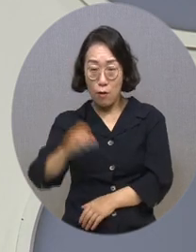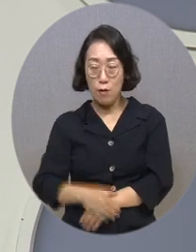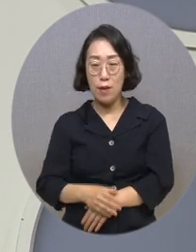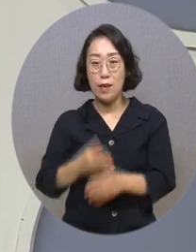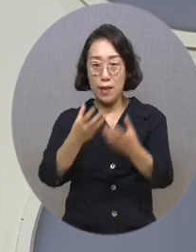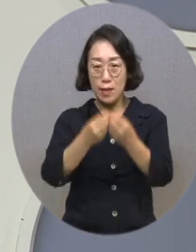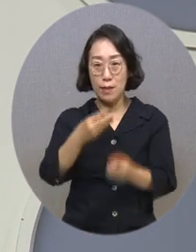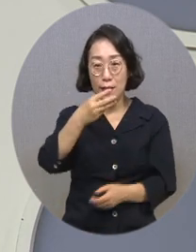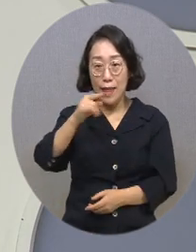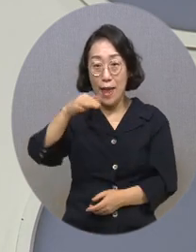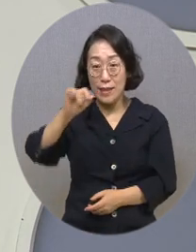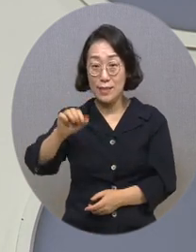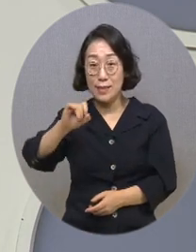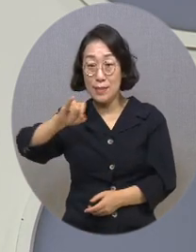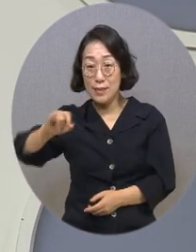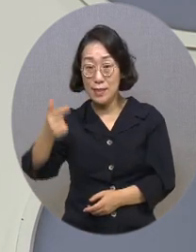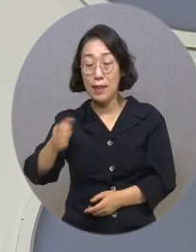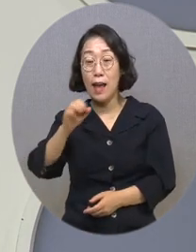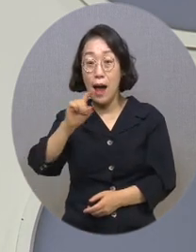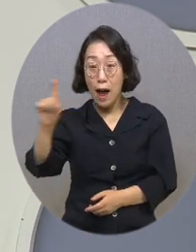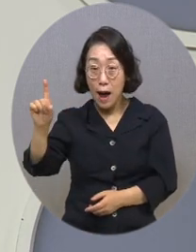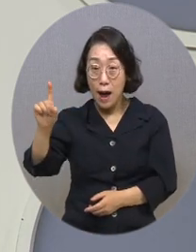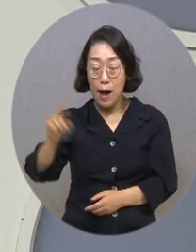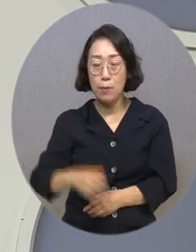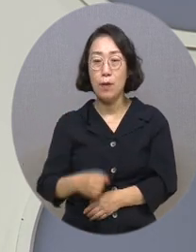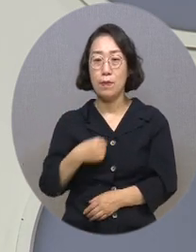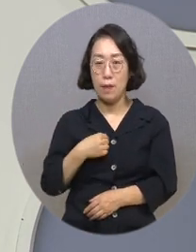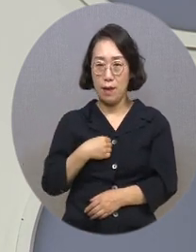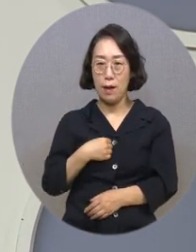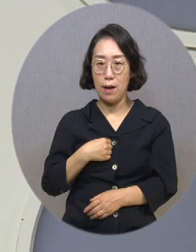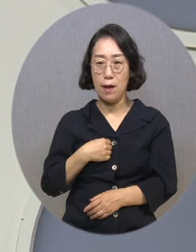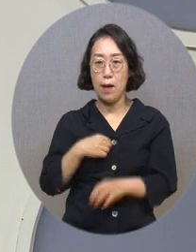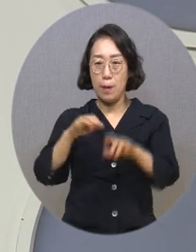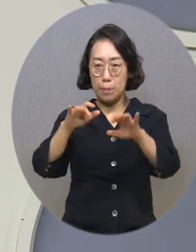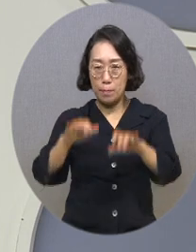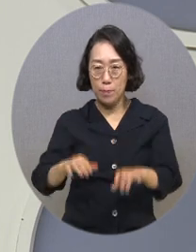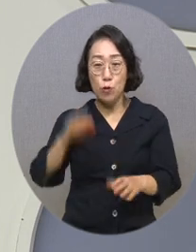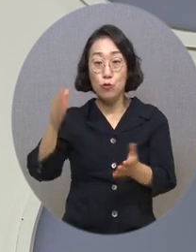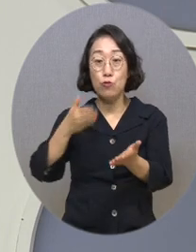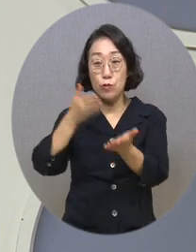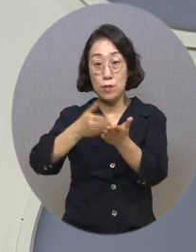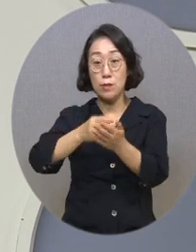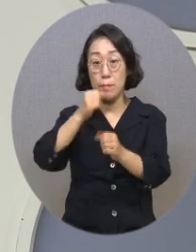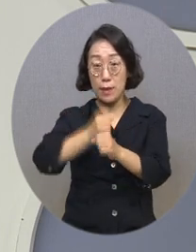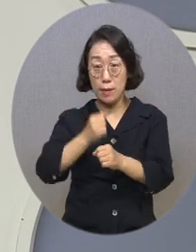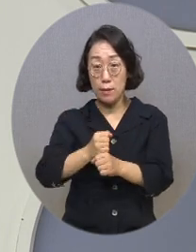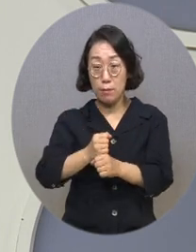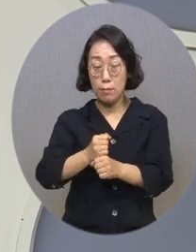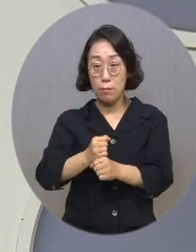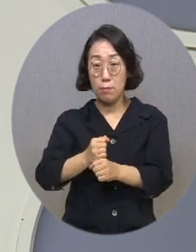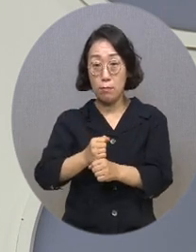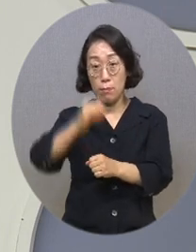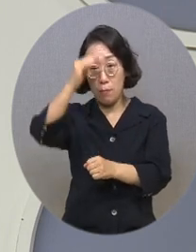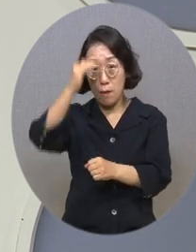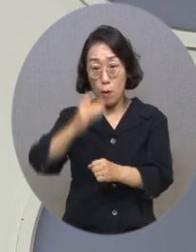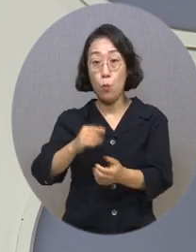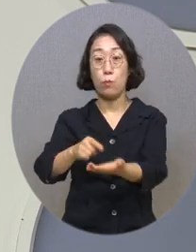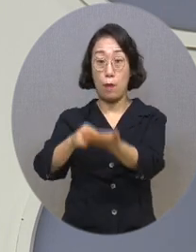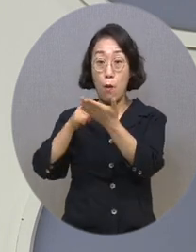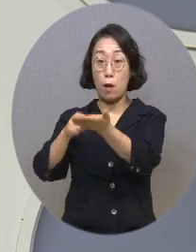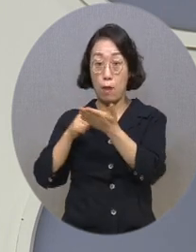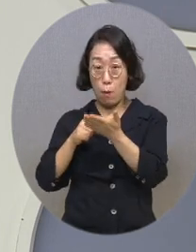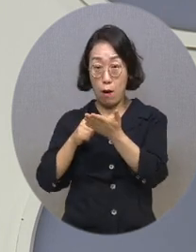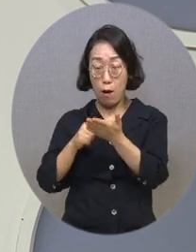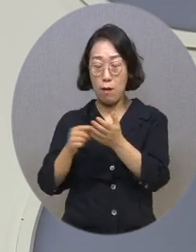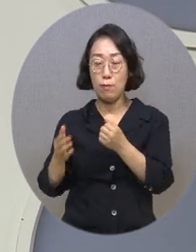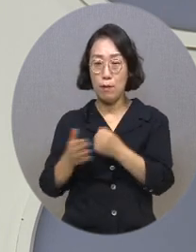태진아를 검색하면 그 제가 쓴 기사가 검색되고 이런 걸 볼 때 무지하게 보람을 느끼고